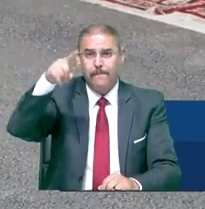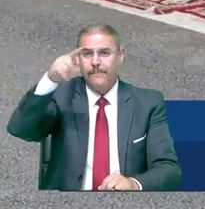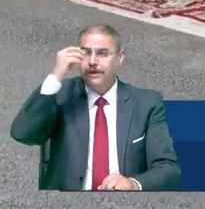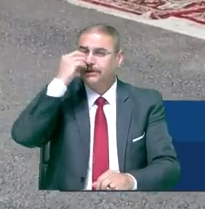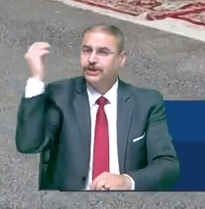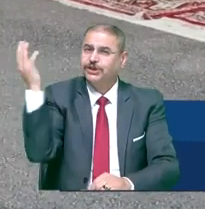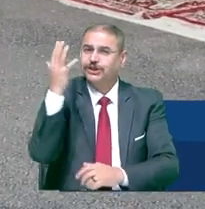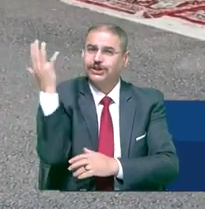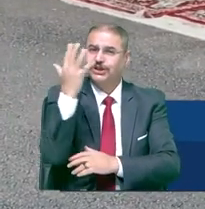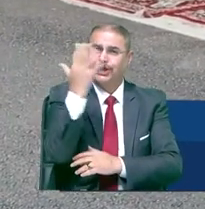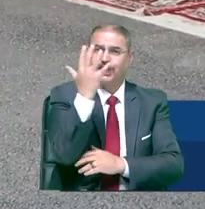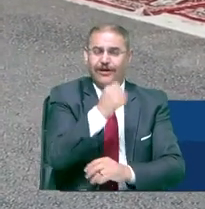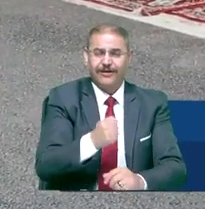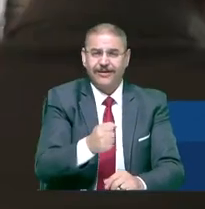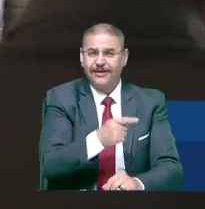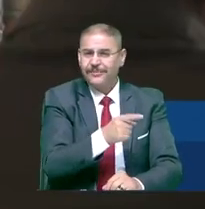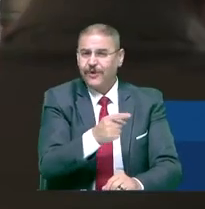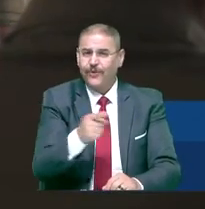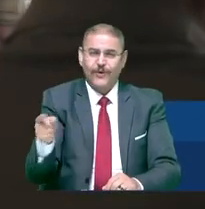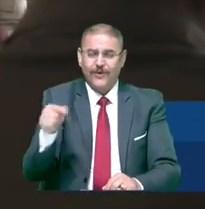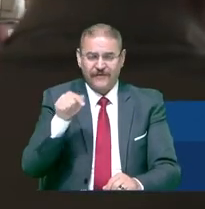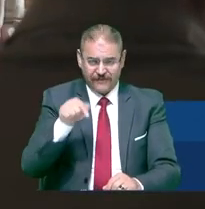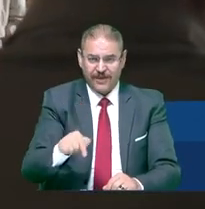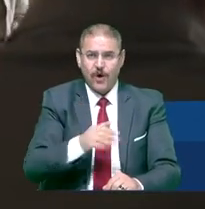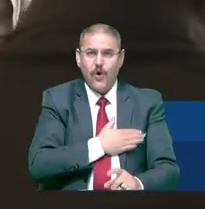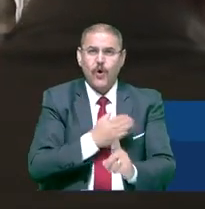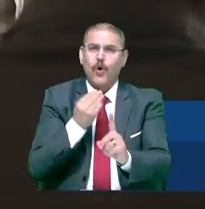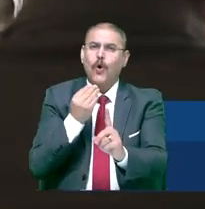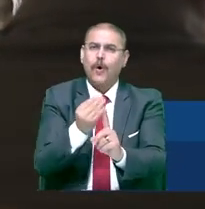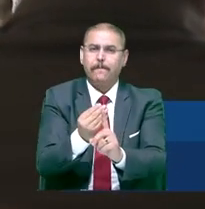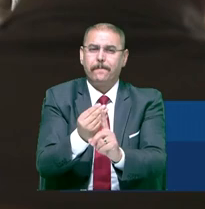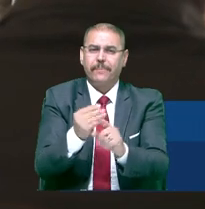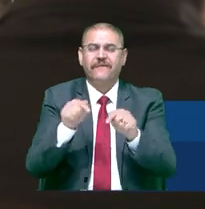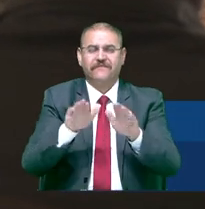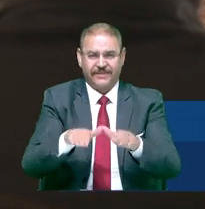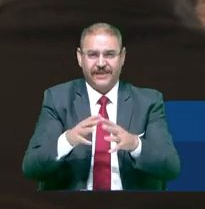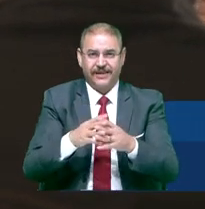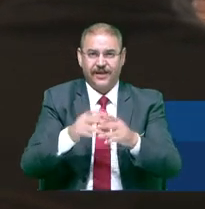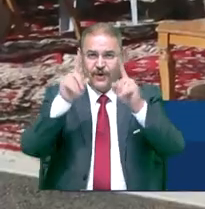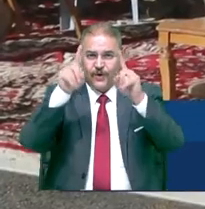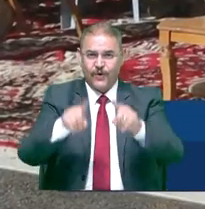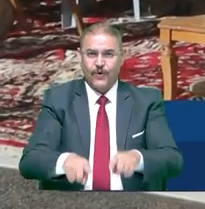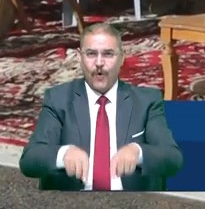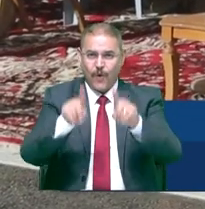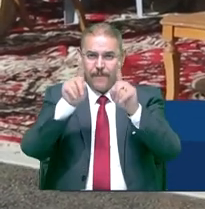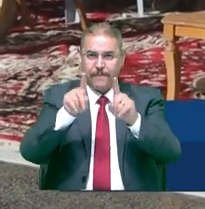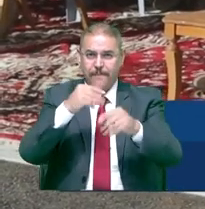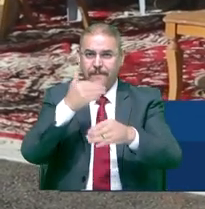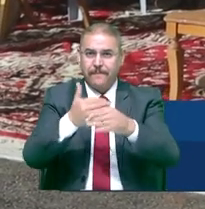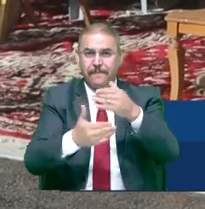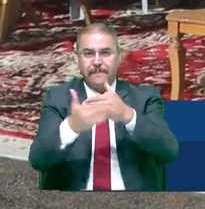بتلك الهاله من الحب والتقدير فاننا في الحقيقه نجعل من هذا اليوم يوما للبناء وللعمل